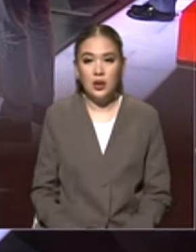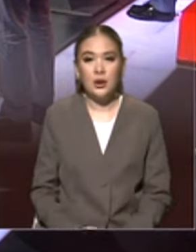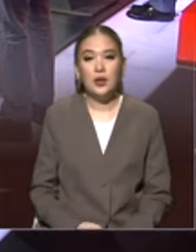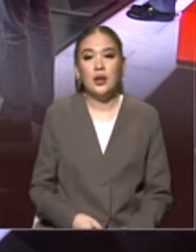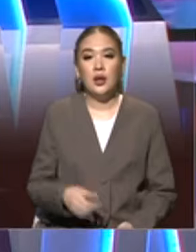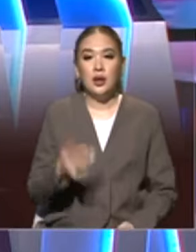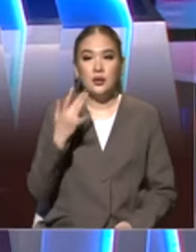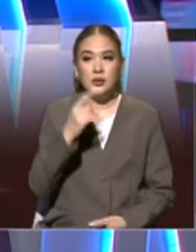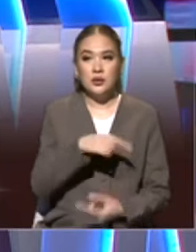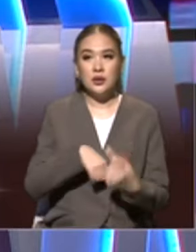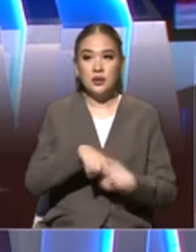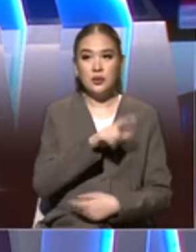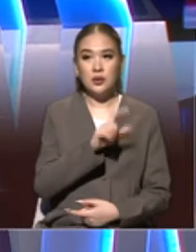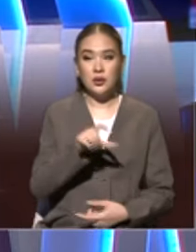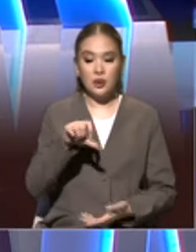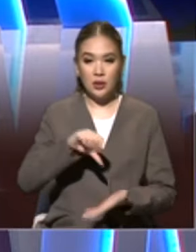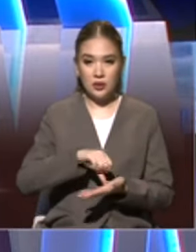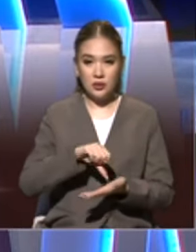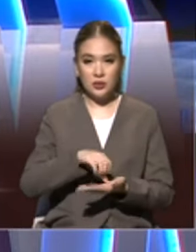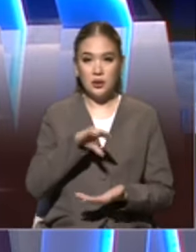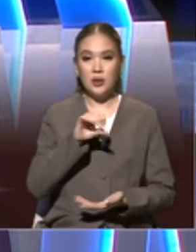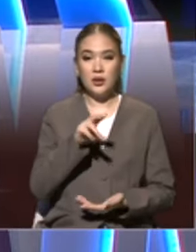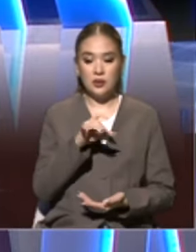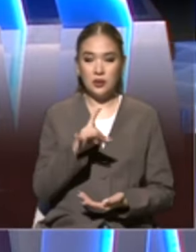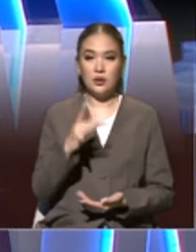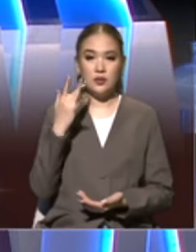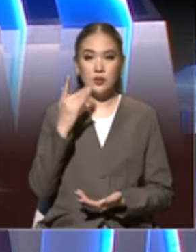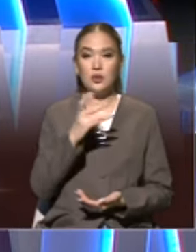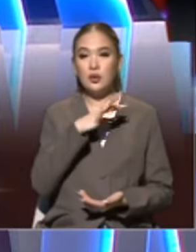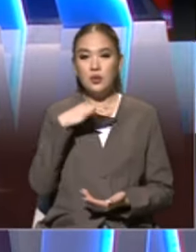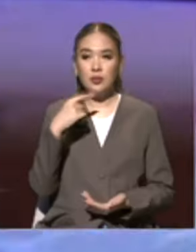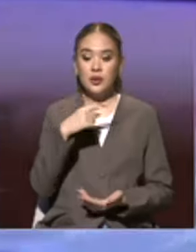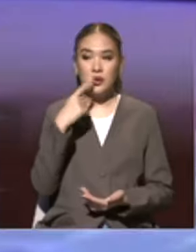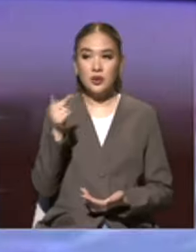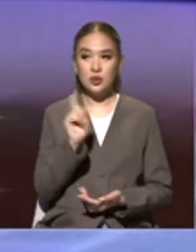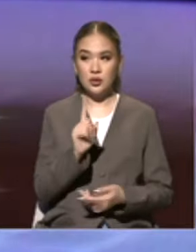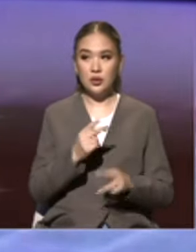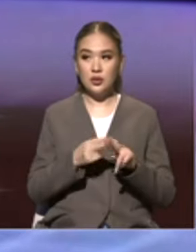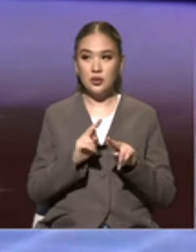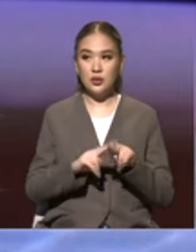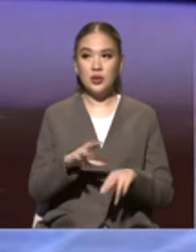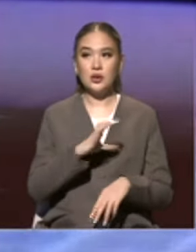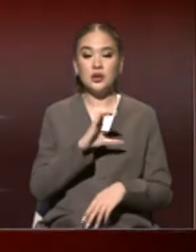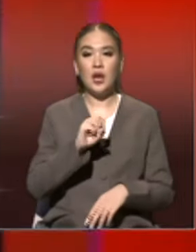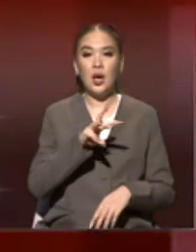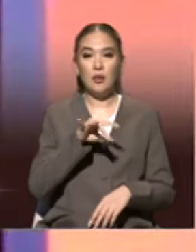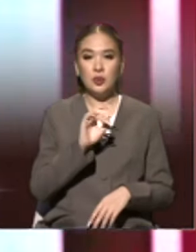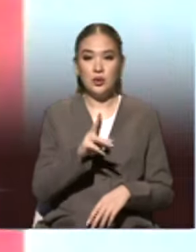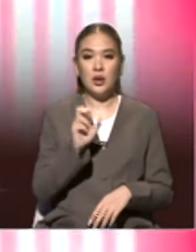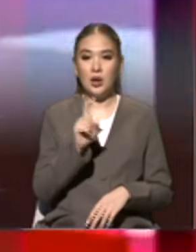осы тендермен айналысып жатқан. Көп айтады. Расымен де біз әсіресе Самұрық Қазынамен келгенде